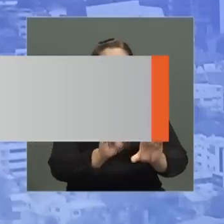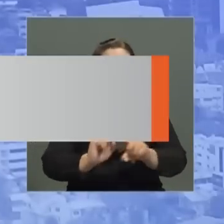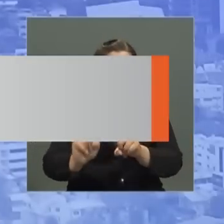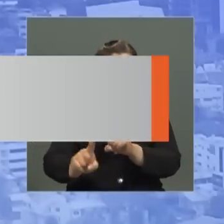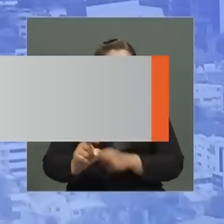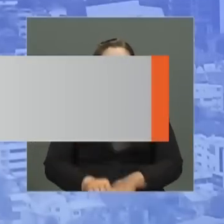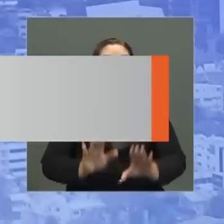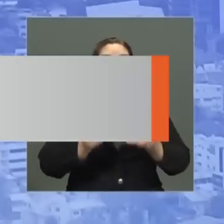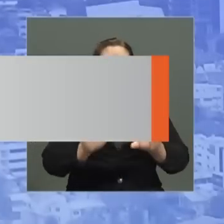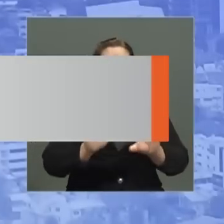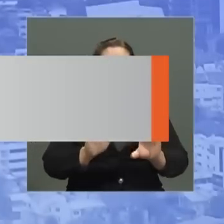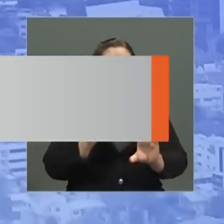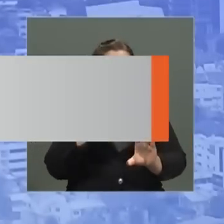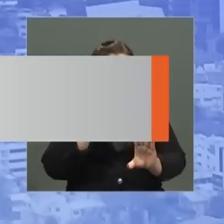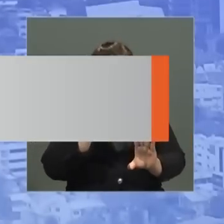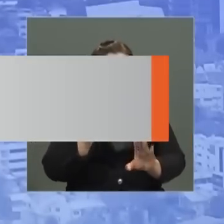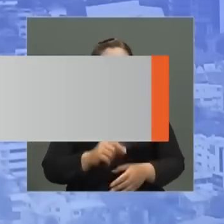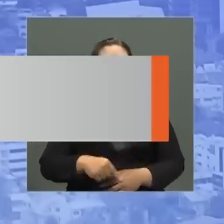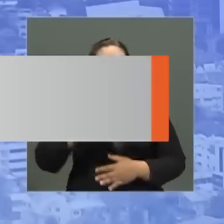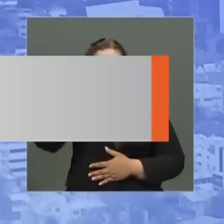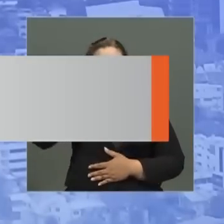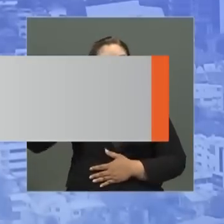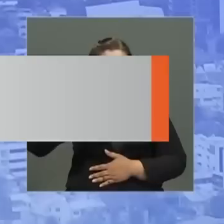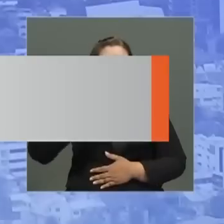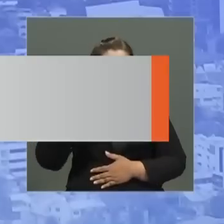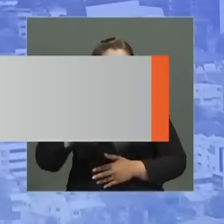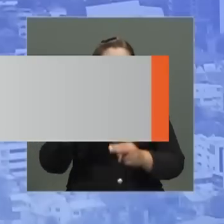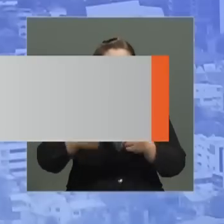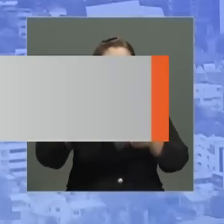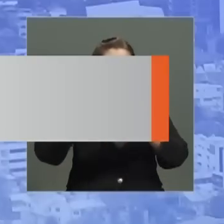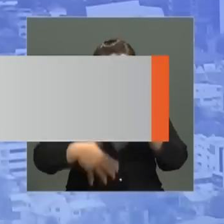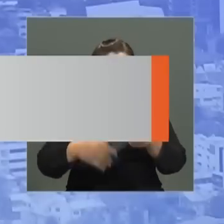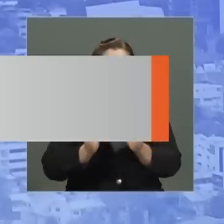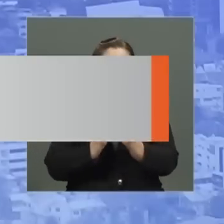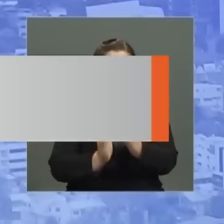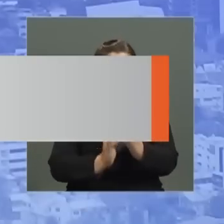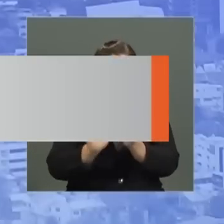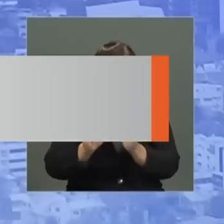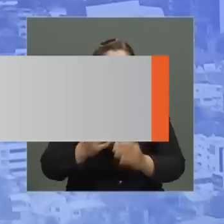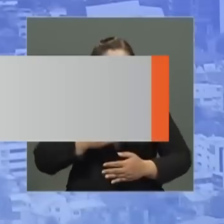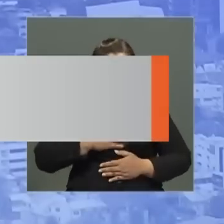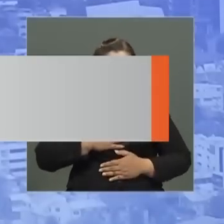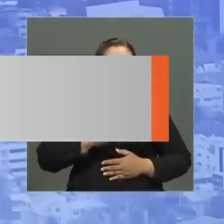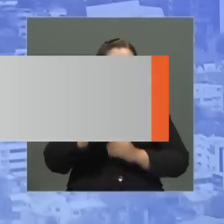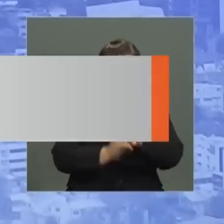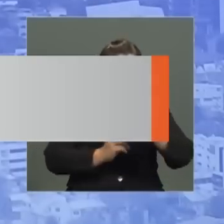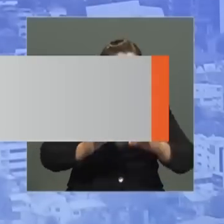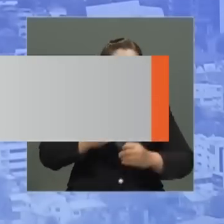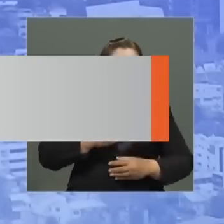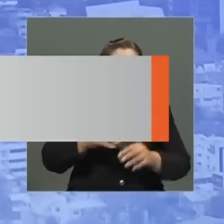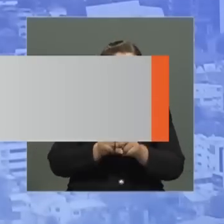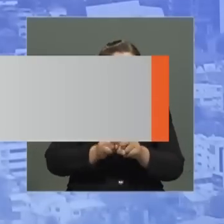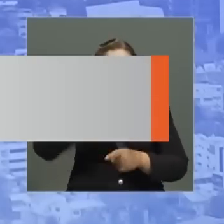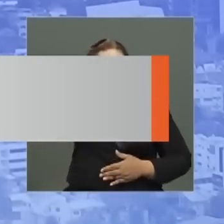เข้ามาอยู่ในระบบของไทยขอให้ได้มากที่สุดนะครับเพื่อที่ท่านเองก็จะได้ปลอดภัยด้วยเผื่อตามเจอใครที่